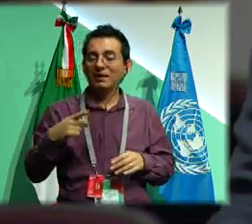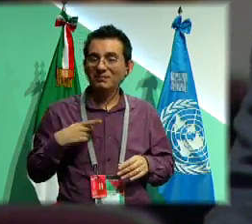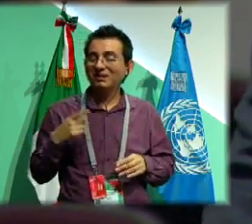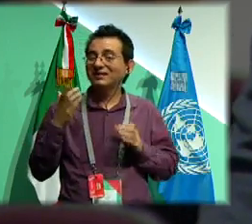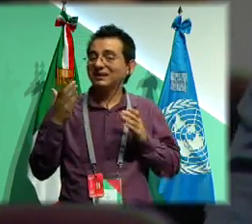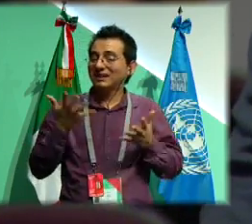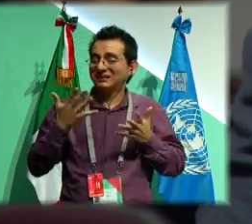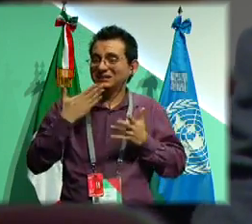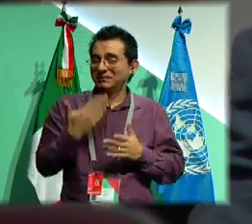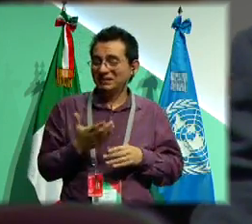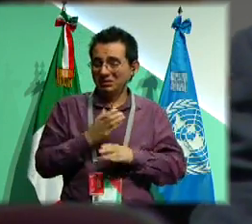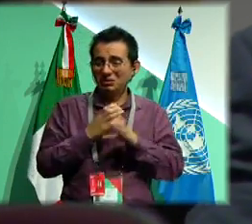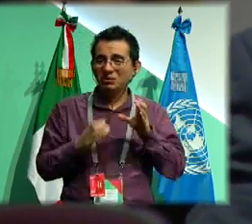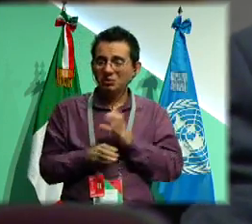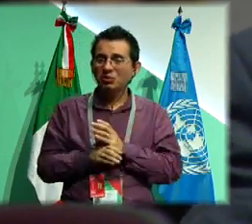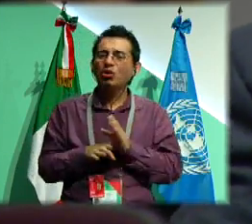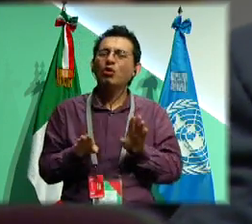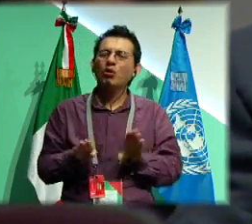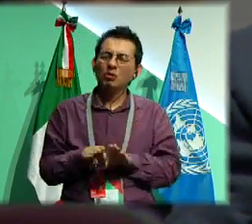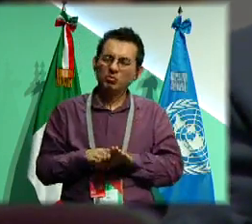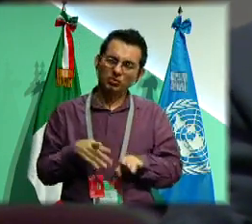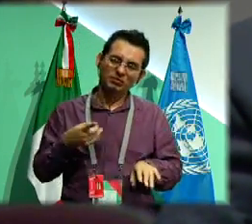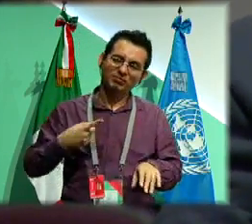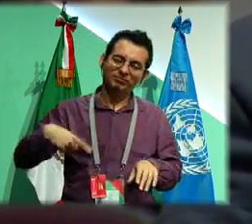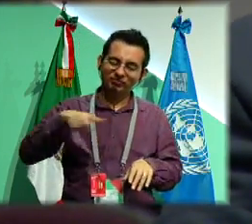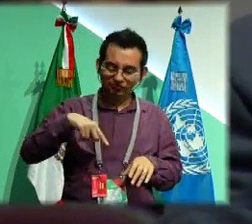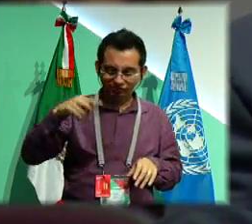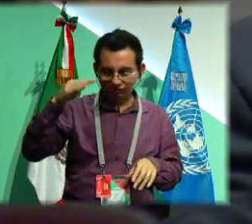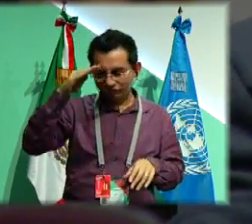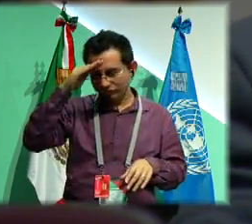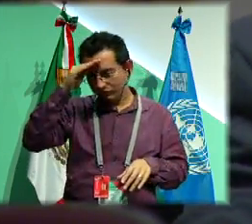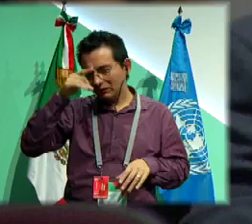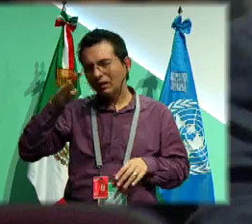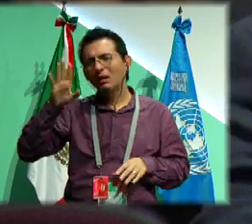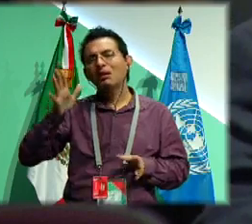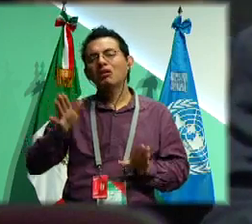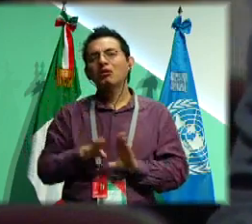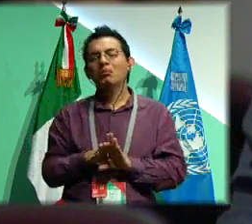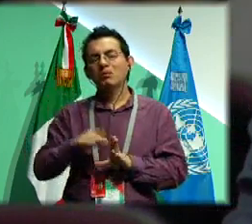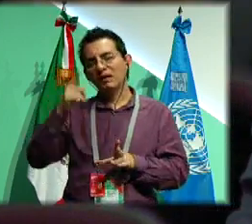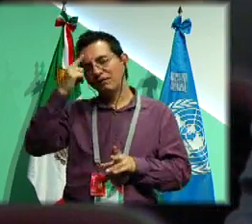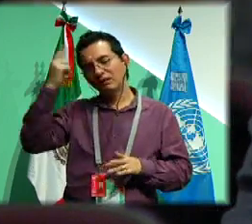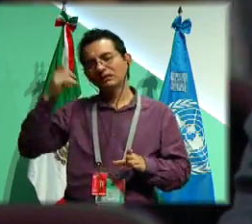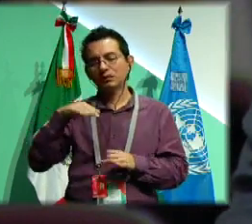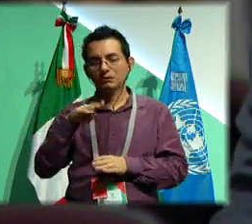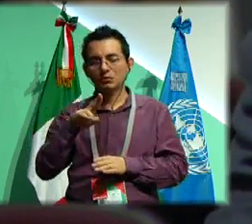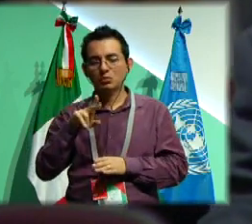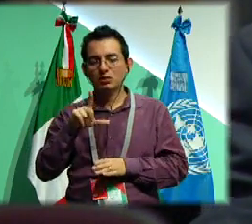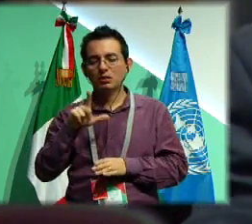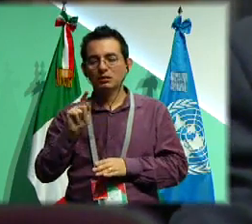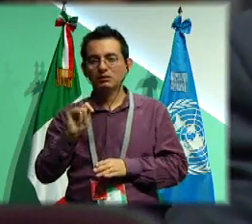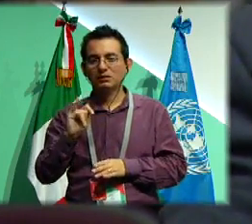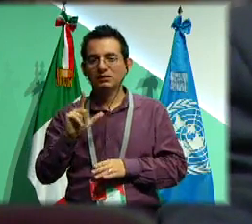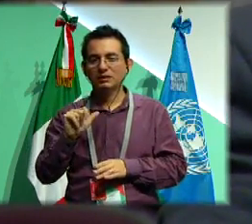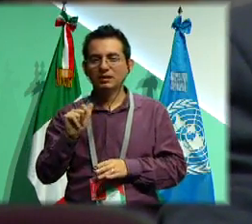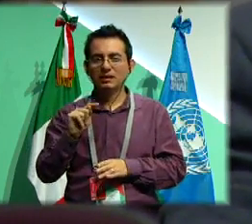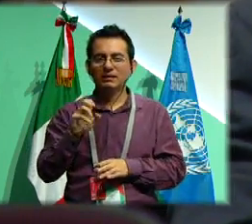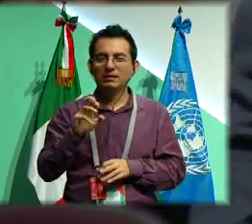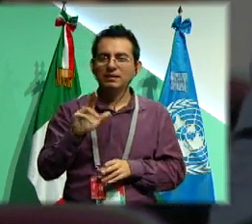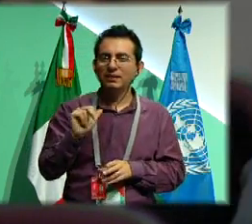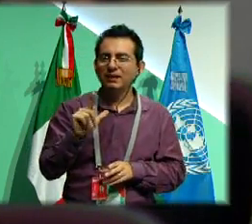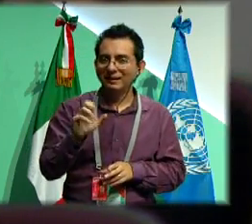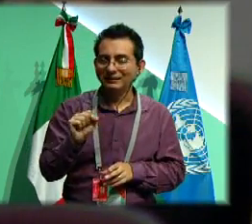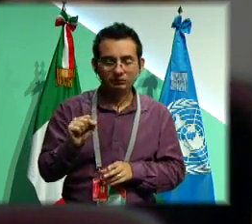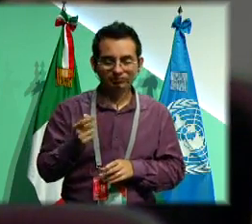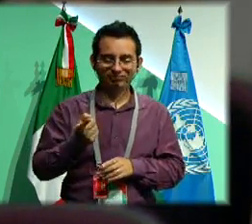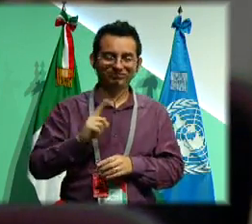mais il faudrait être très naïf pour penser que les problèmes ne doivent pas se résoudre avec les